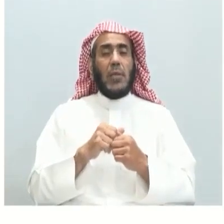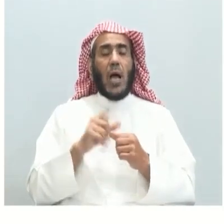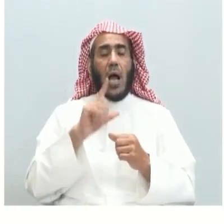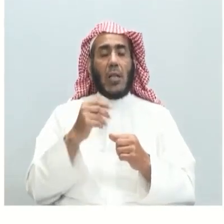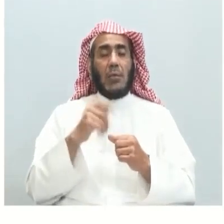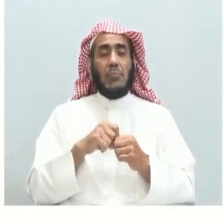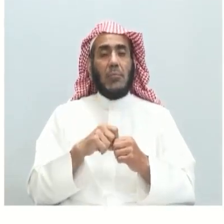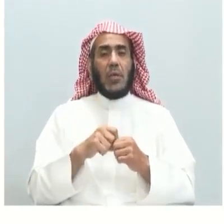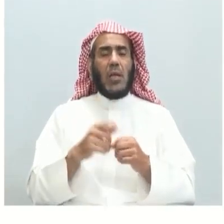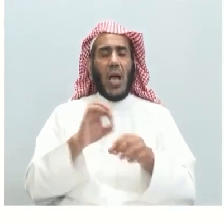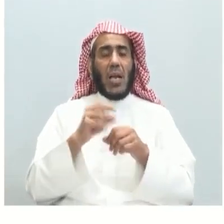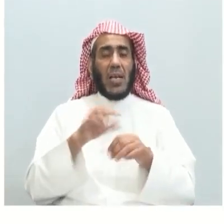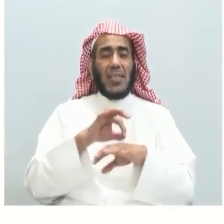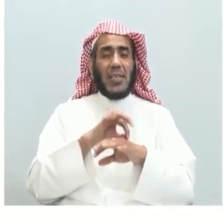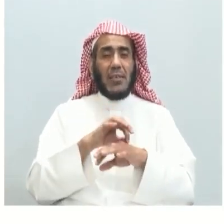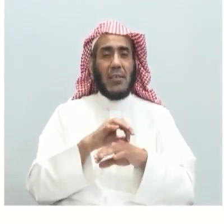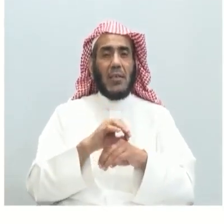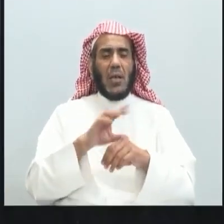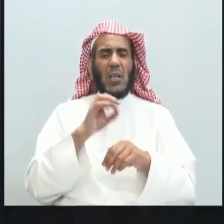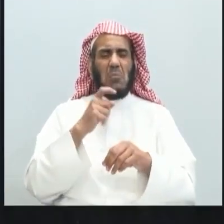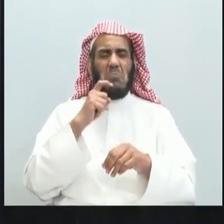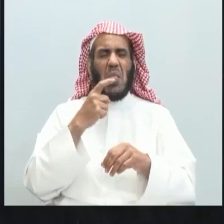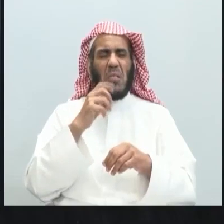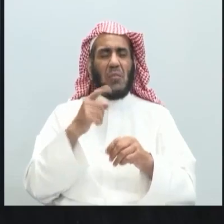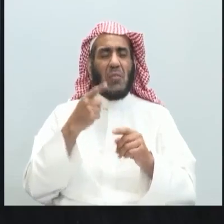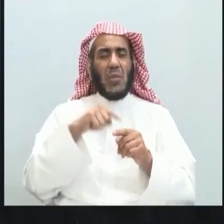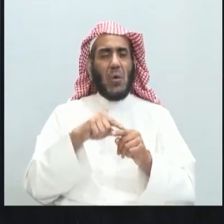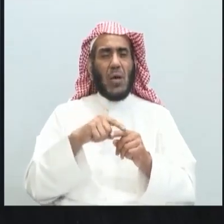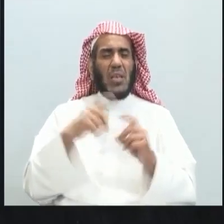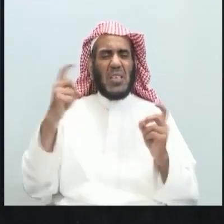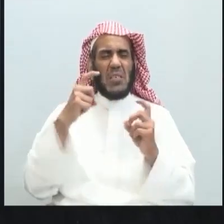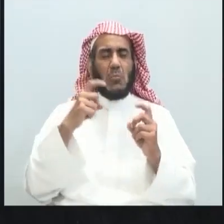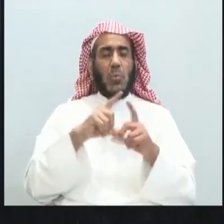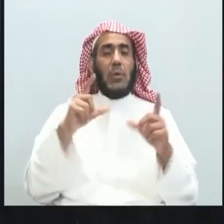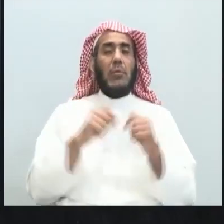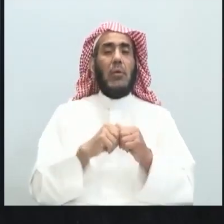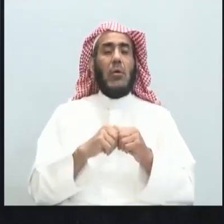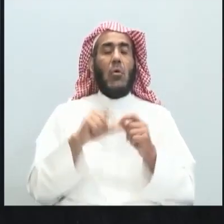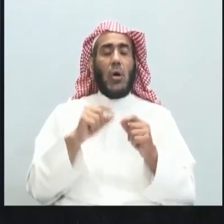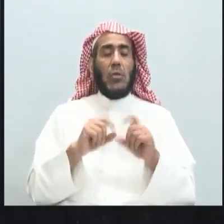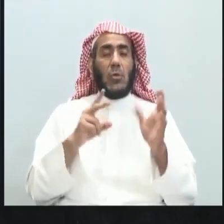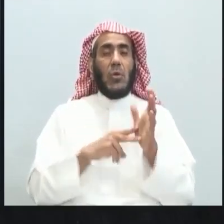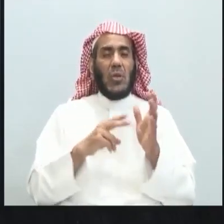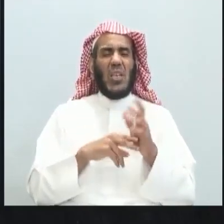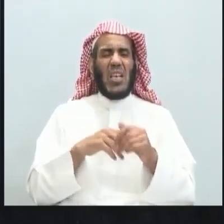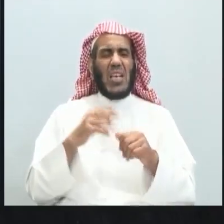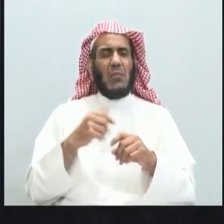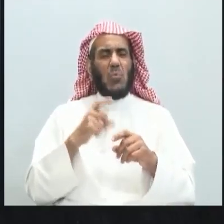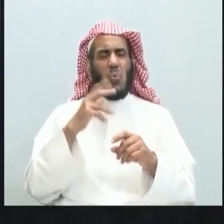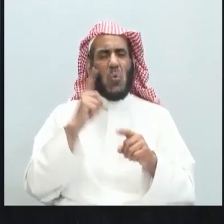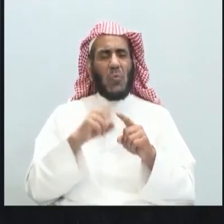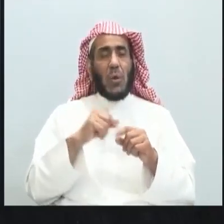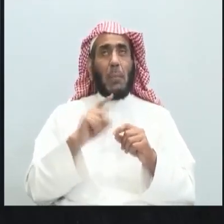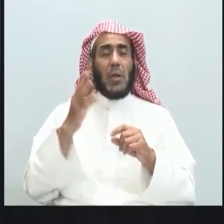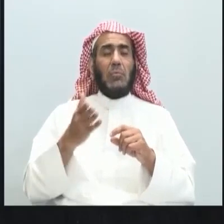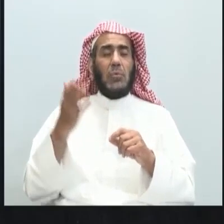قال تعالى خلق الانسان من نطفه فاذا هو خصيم مبين وهذا يدل على جحوده وكفره